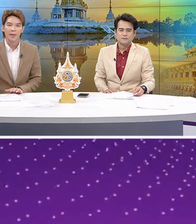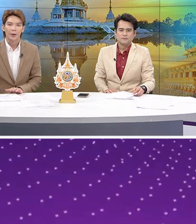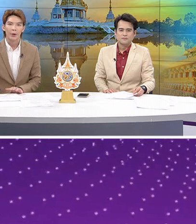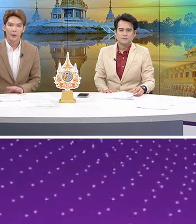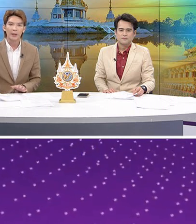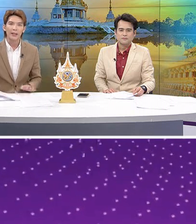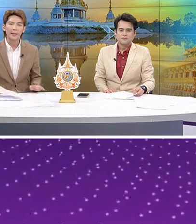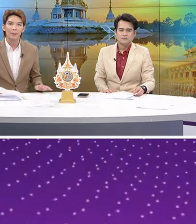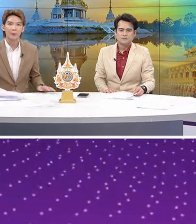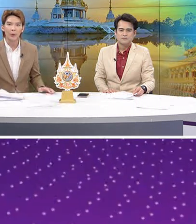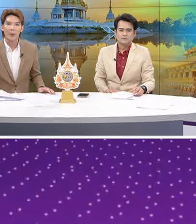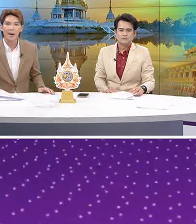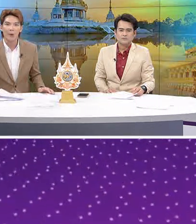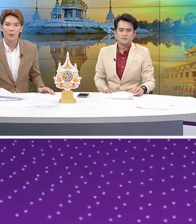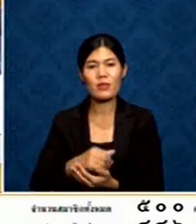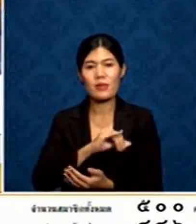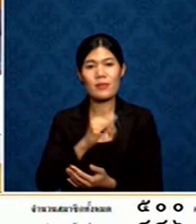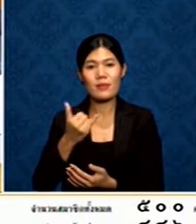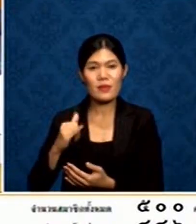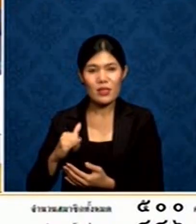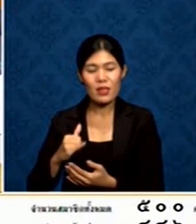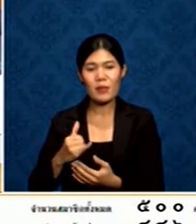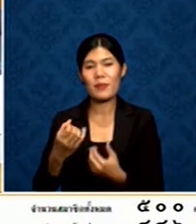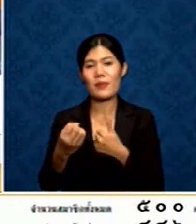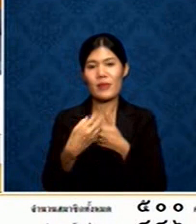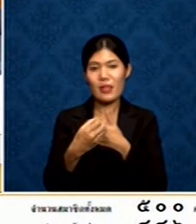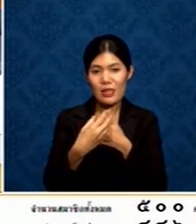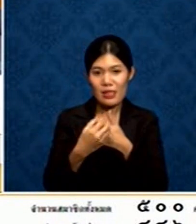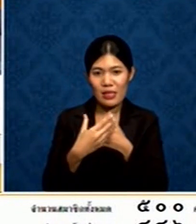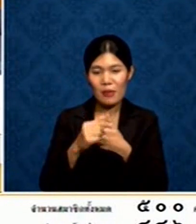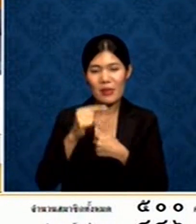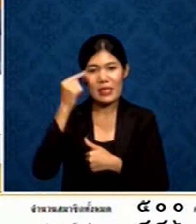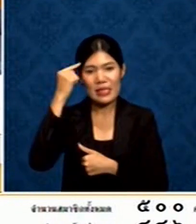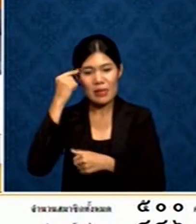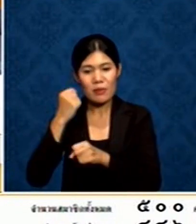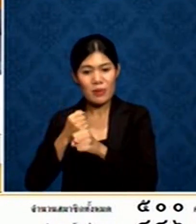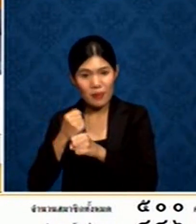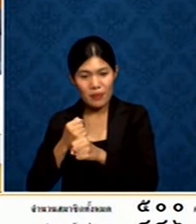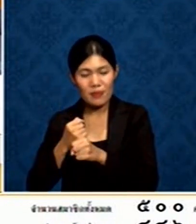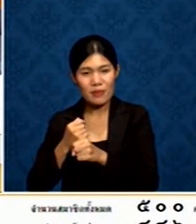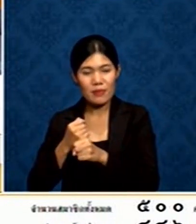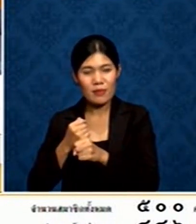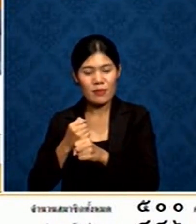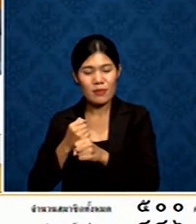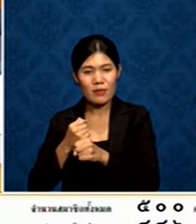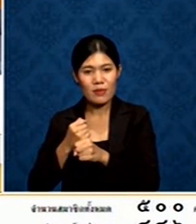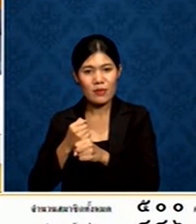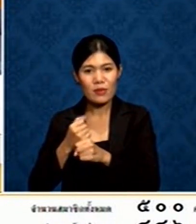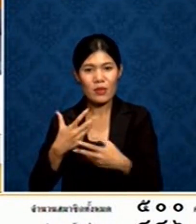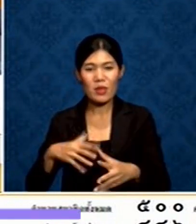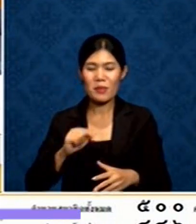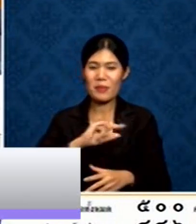ครับโดยในเรื่องนี้นะครับคุณจุลพันธ์อมรวิวัฒน์รัฐมนตรีช่วยว่าการกระทรวงการคลังนะครับก็ชี้แจงในประเด็นที่